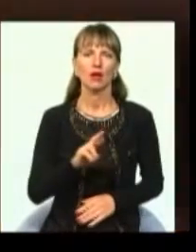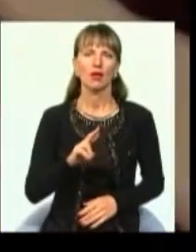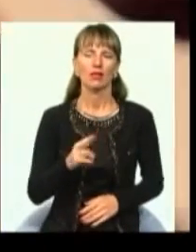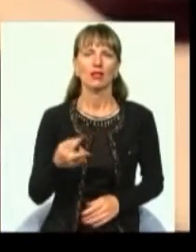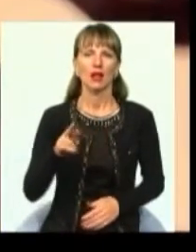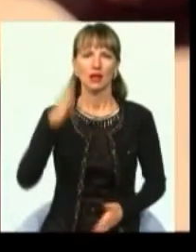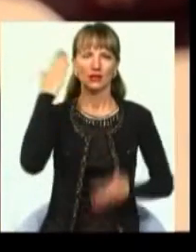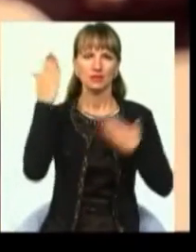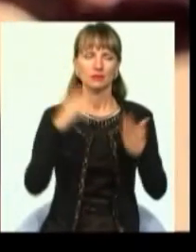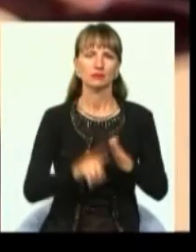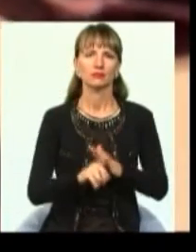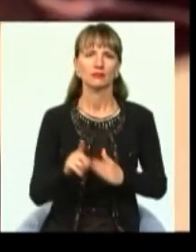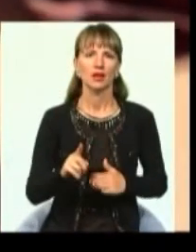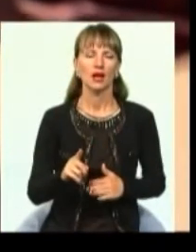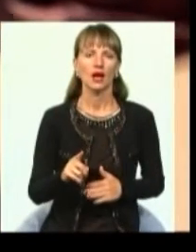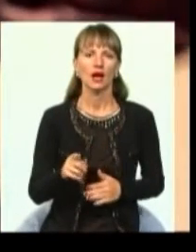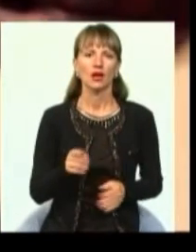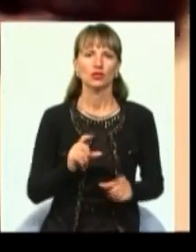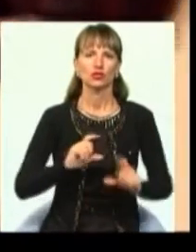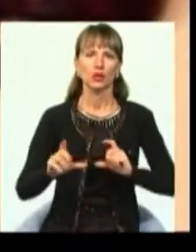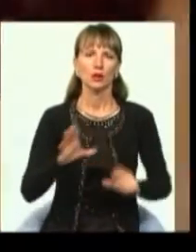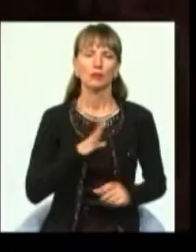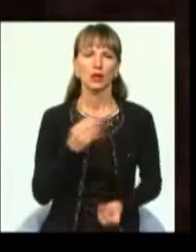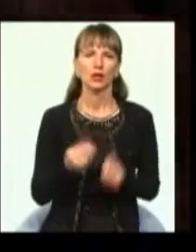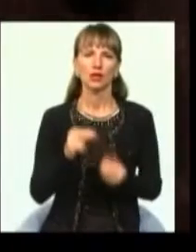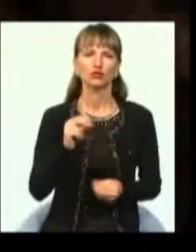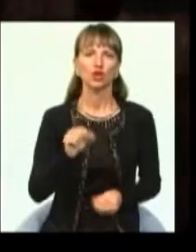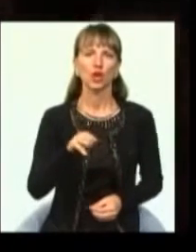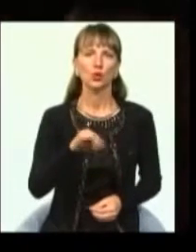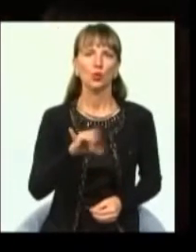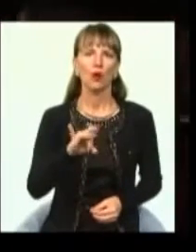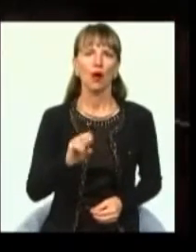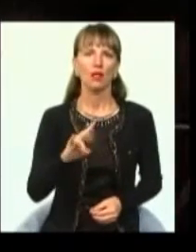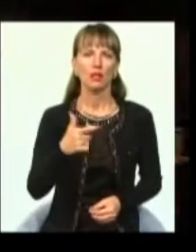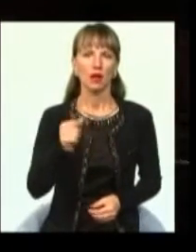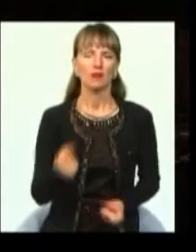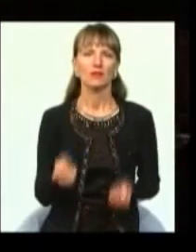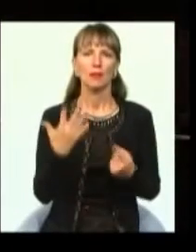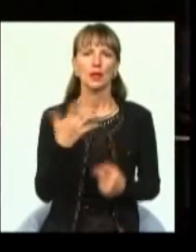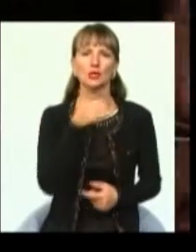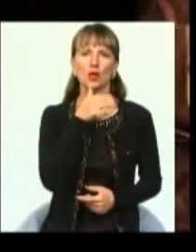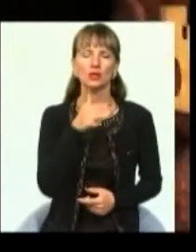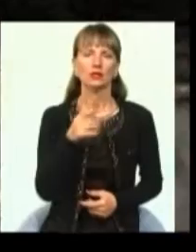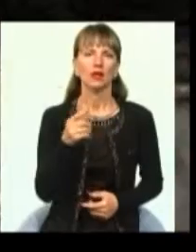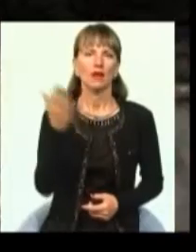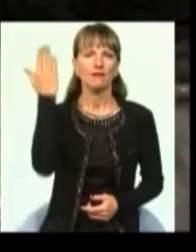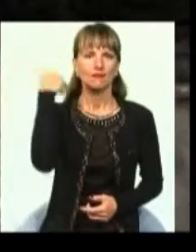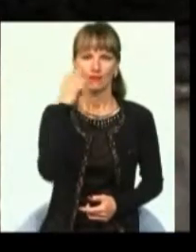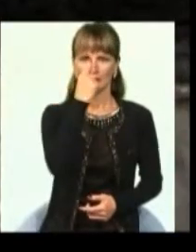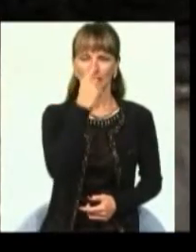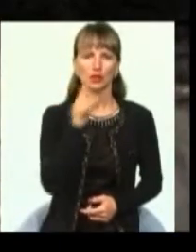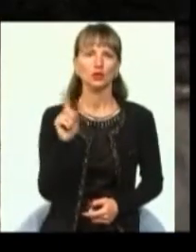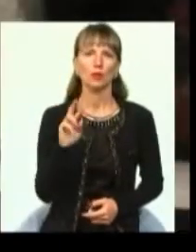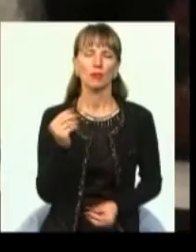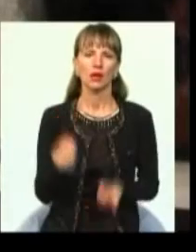розваг. Пращуром шахів була азартна гра під назвою «Чатуранга». Вона з'явилася у 5 столітті в Індії. Щоправда, щоб